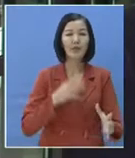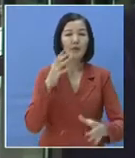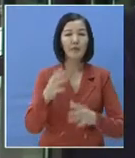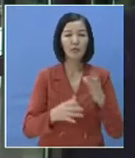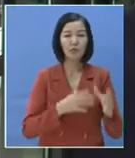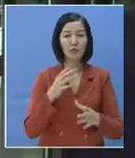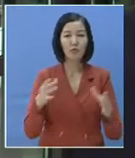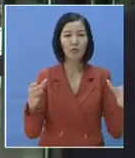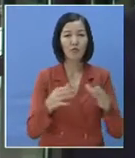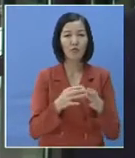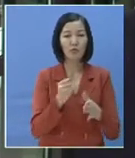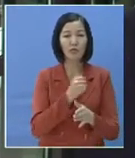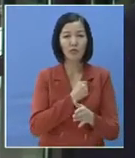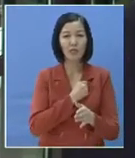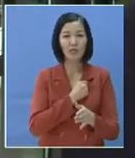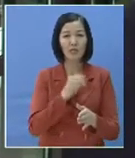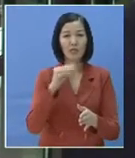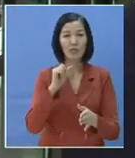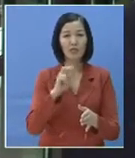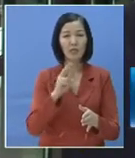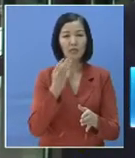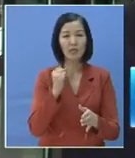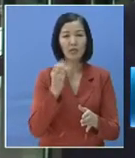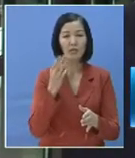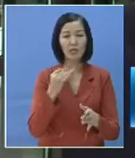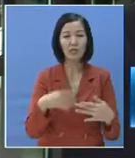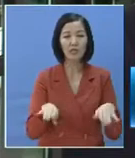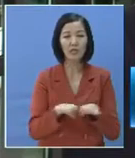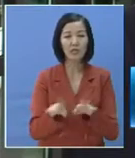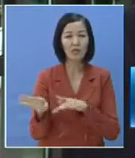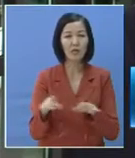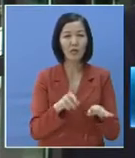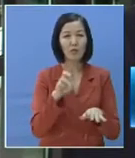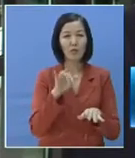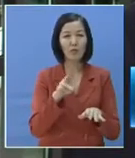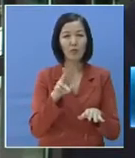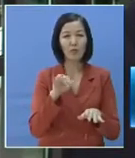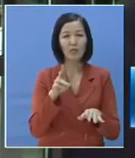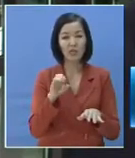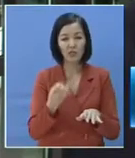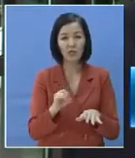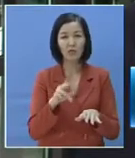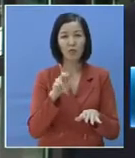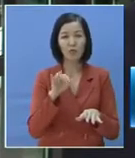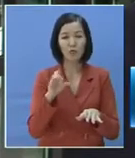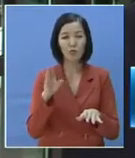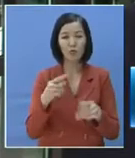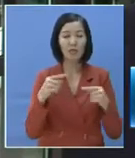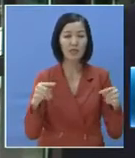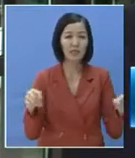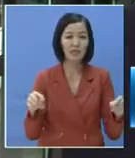Международным фондом «Жанна Ашер» проводятся такие мероприятия, как буккроссинг, букдейтинг,